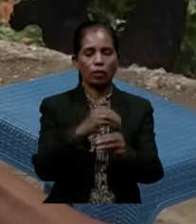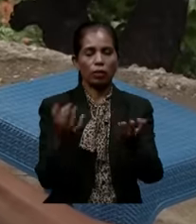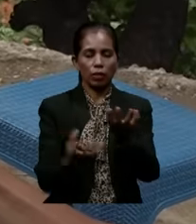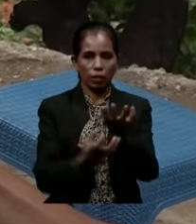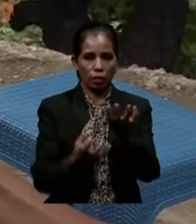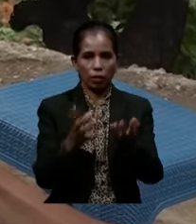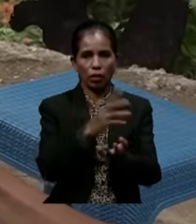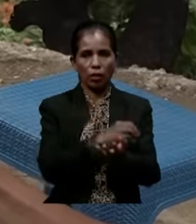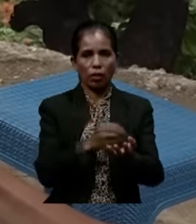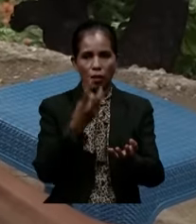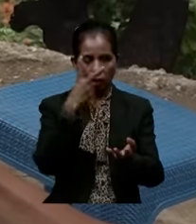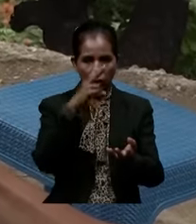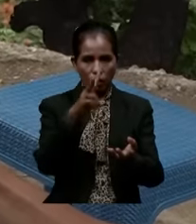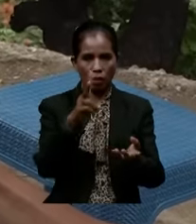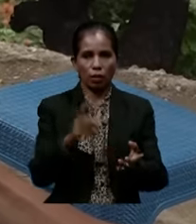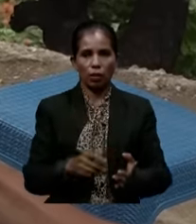ne are ba be